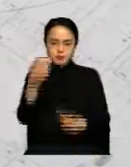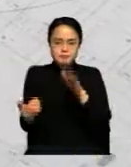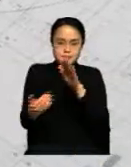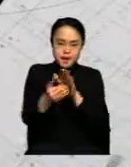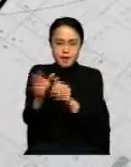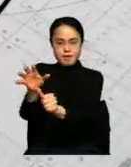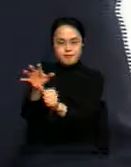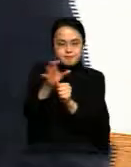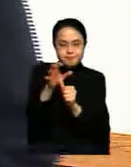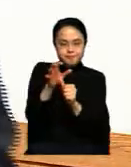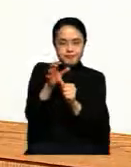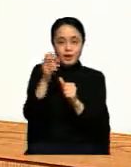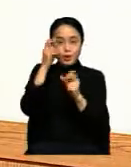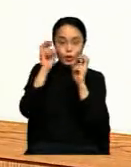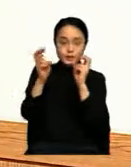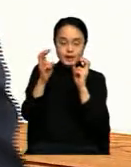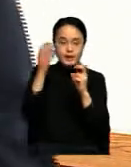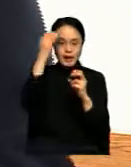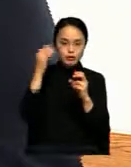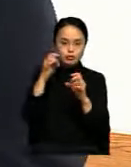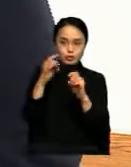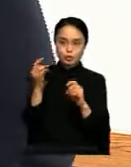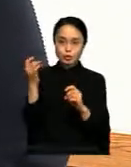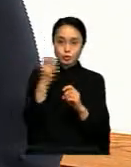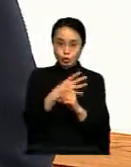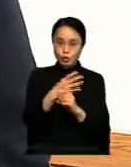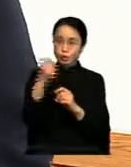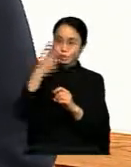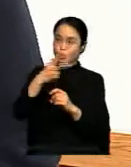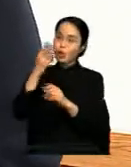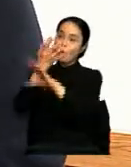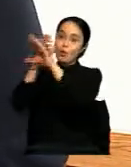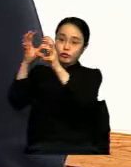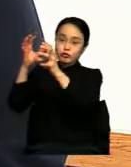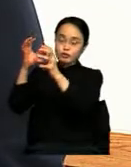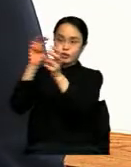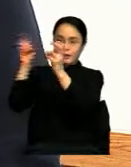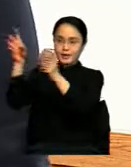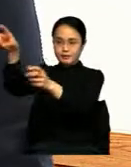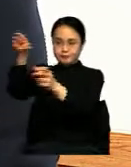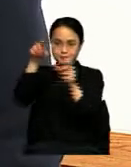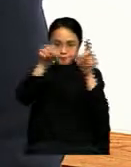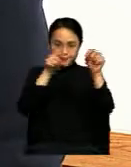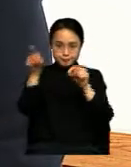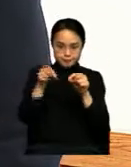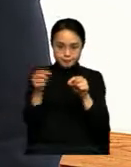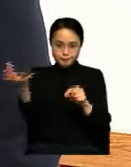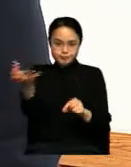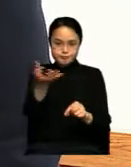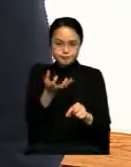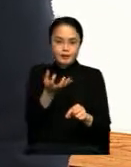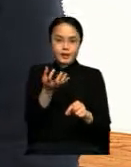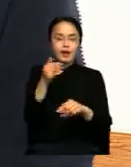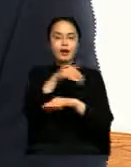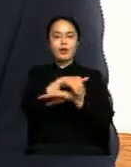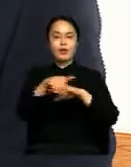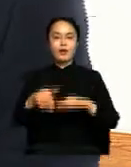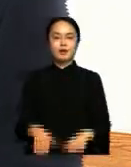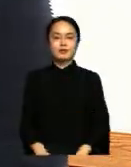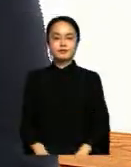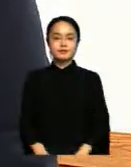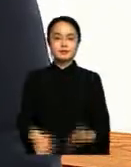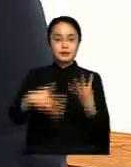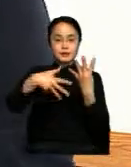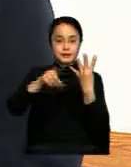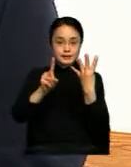계획입니다 도시형 지식 산업 최선 들이 들어서는 사업이 되겠습니다 즉 4차